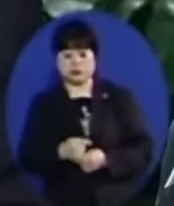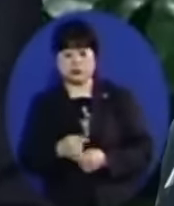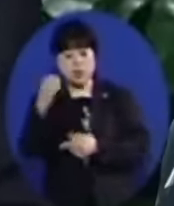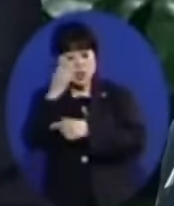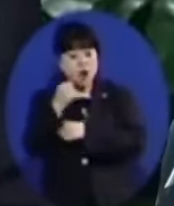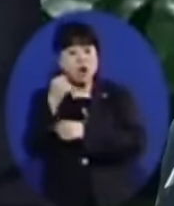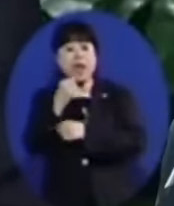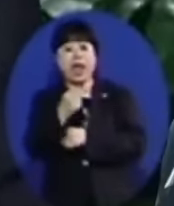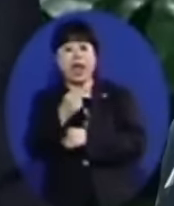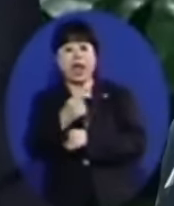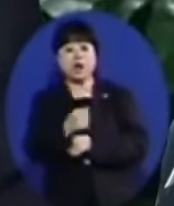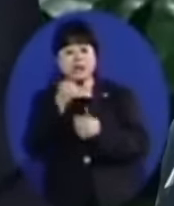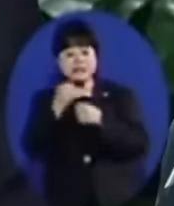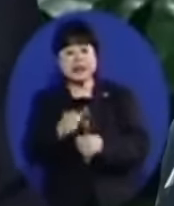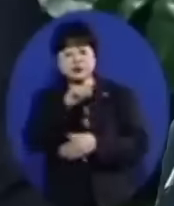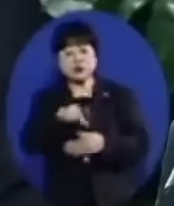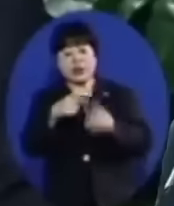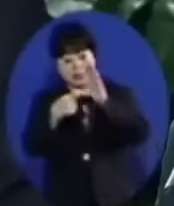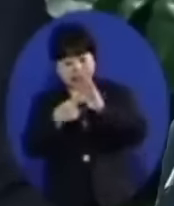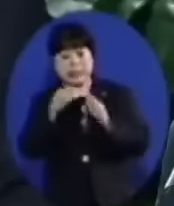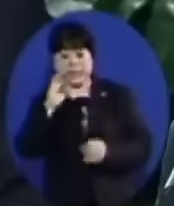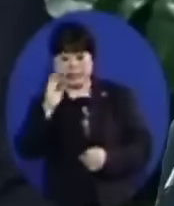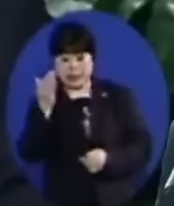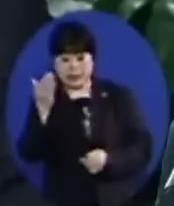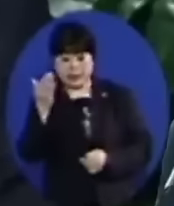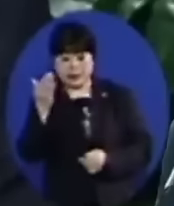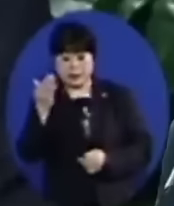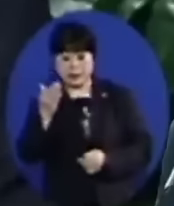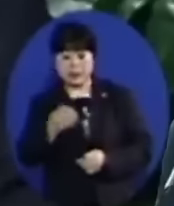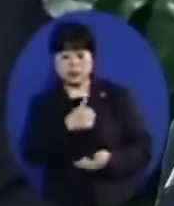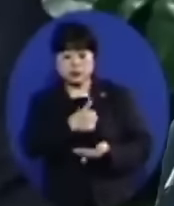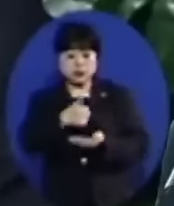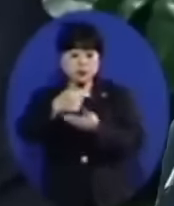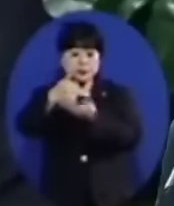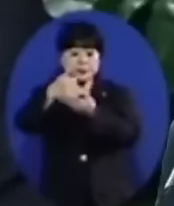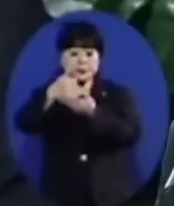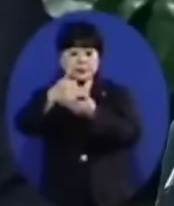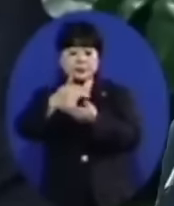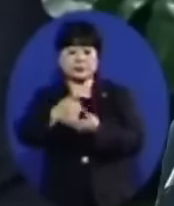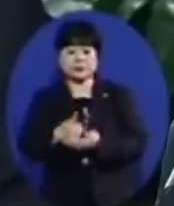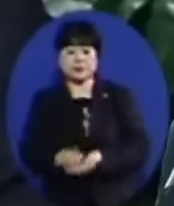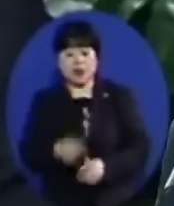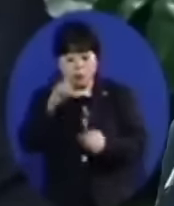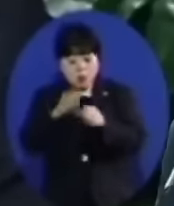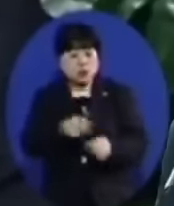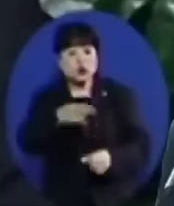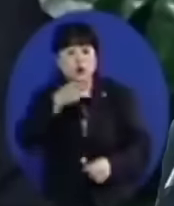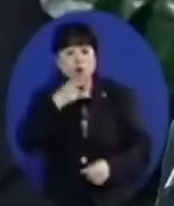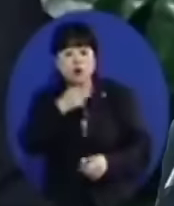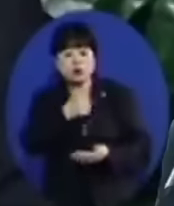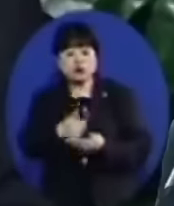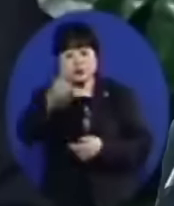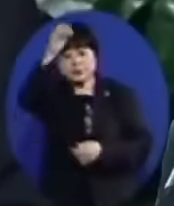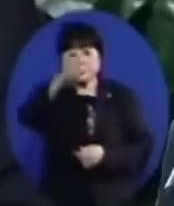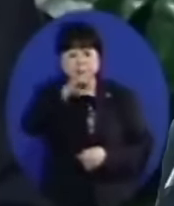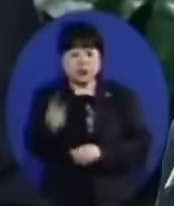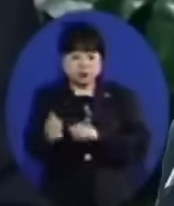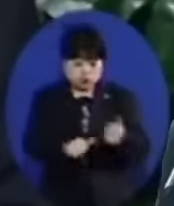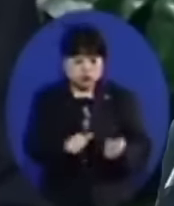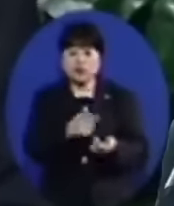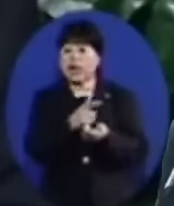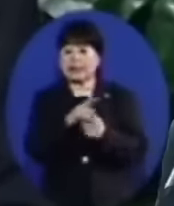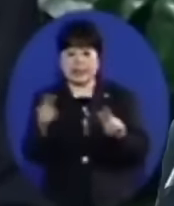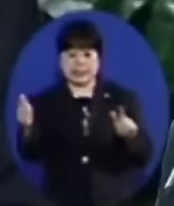열매가 우리 생활 속에 나타나야죠. 주 아무 목적도 없이 주님이 십자가에 죽은 것은